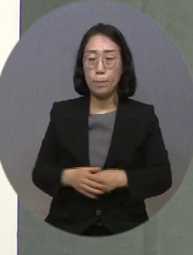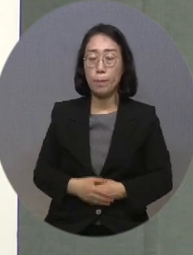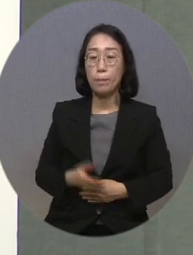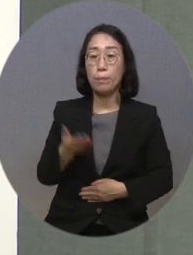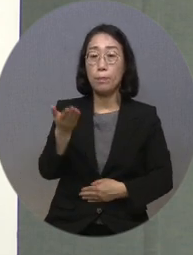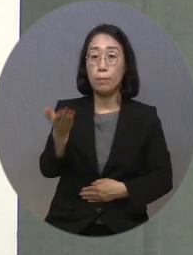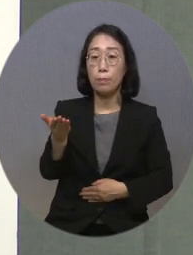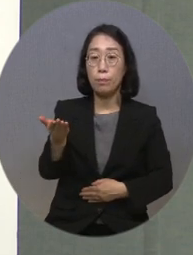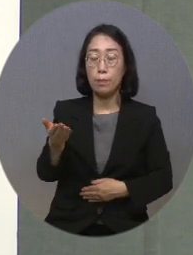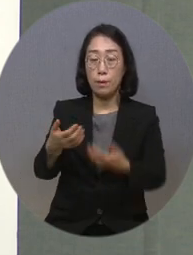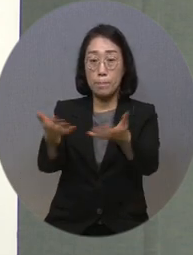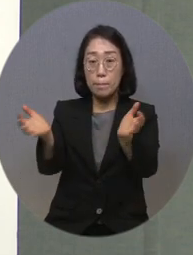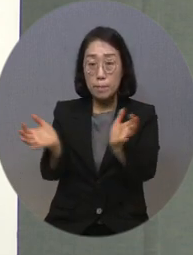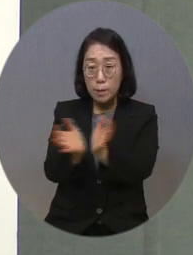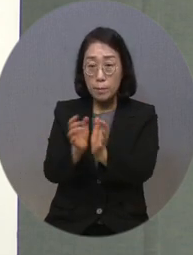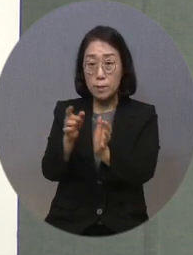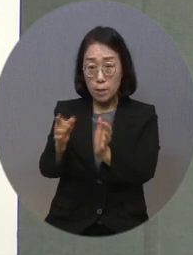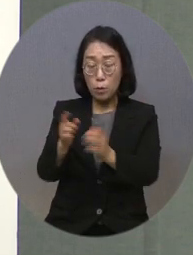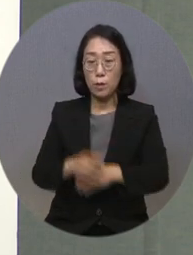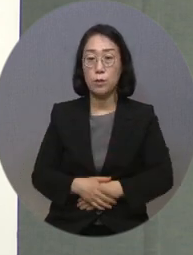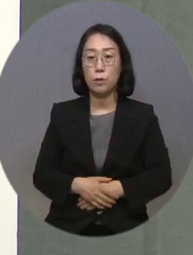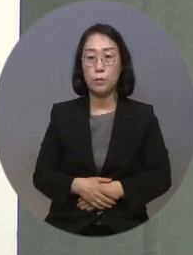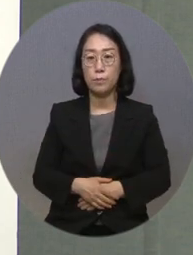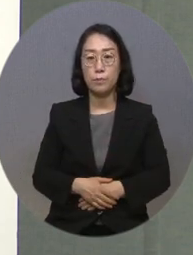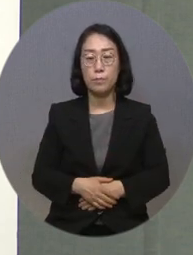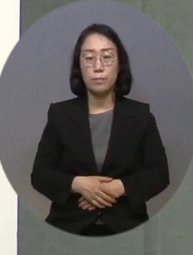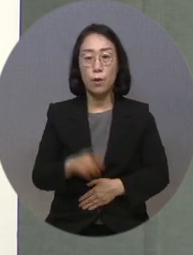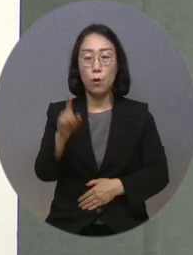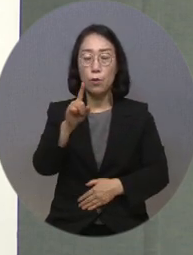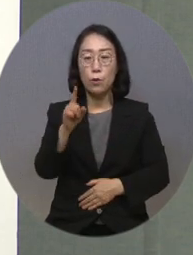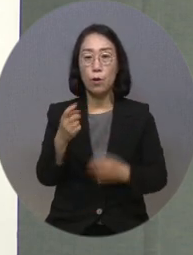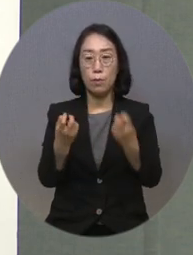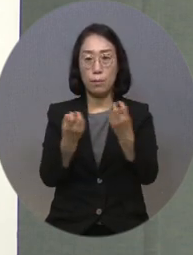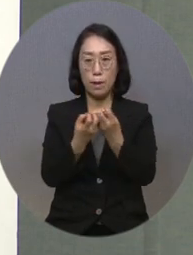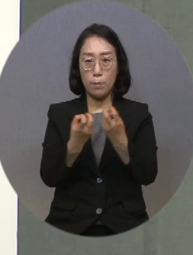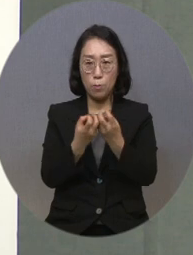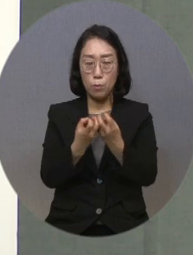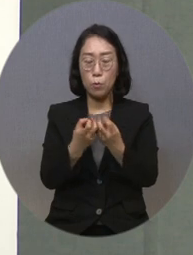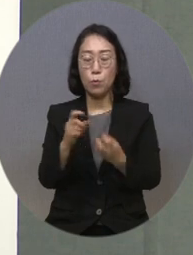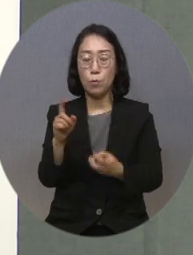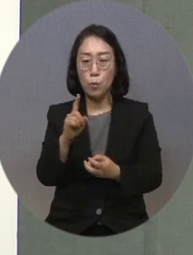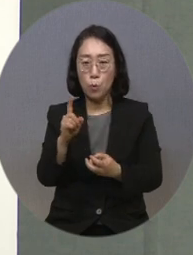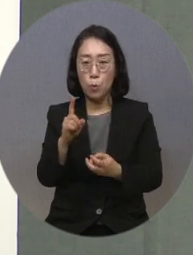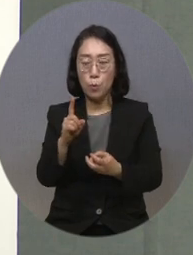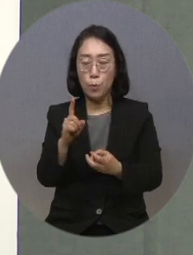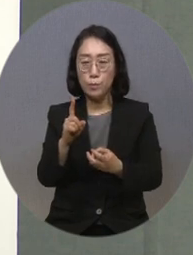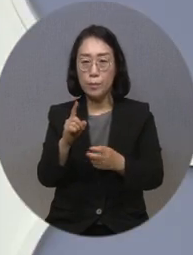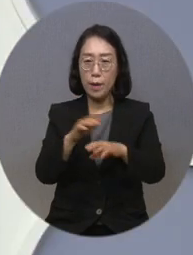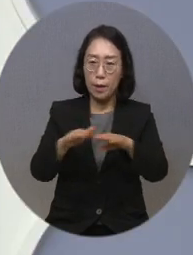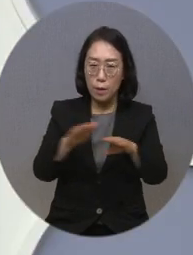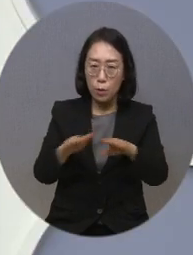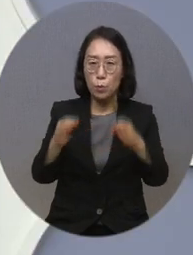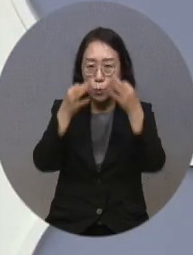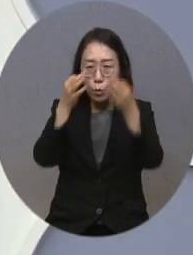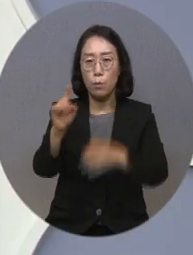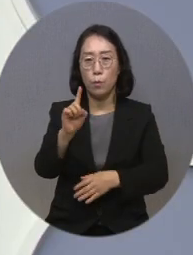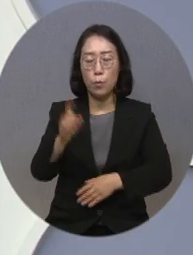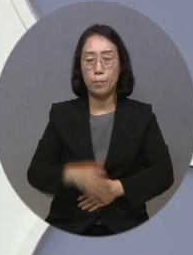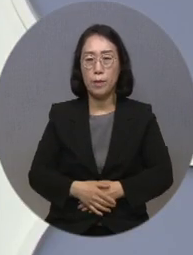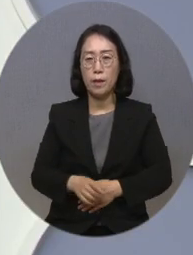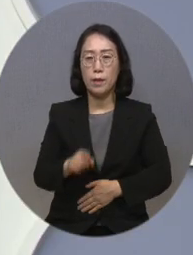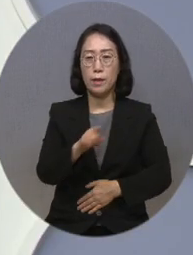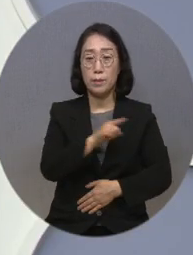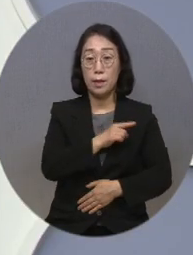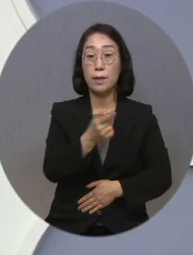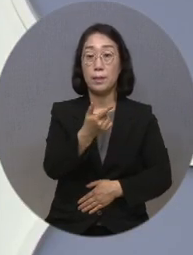국민의힘의 당 차원에서는 어떤 대책으로 이바지하실 것인지. 저는 가장